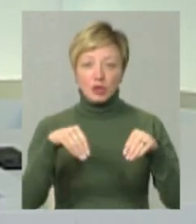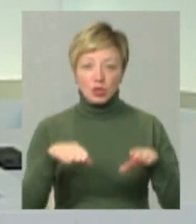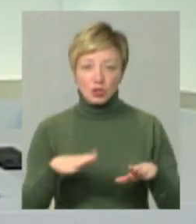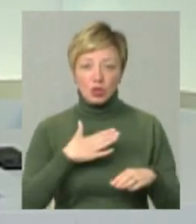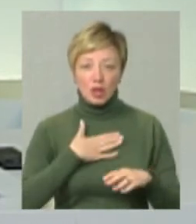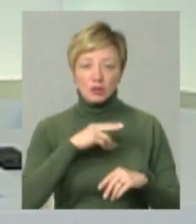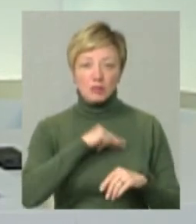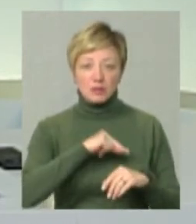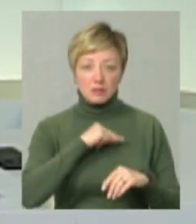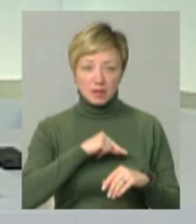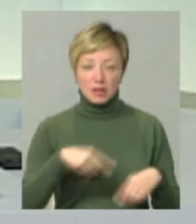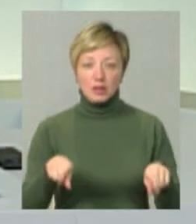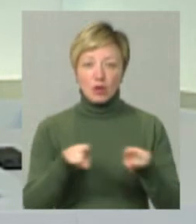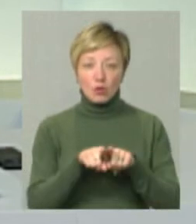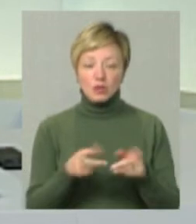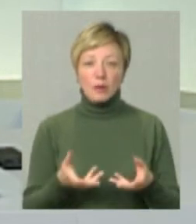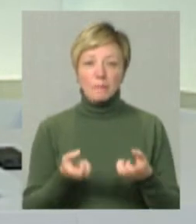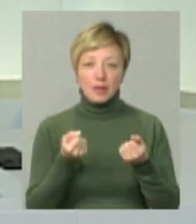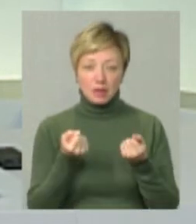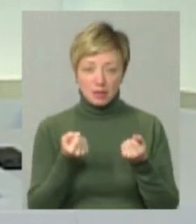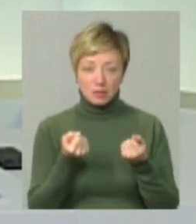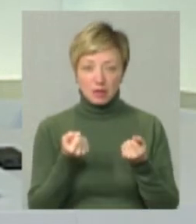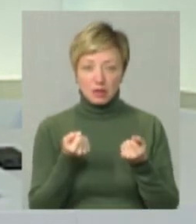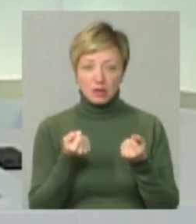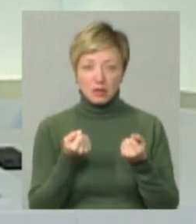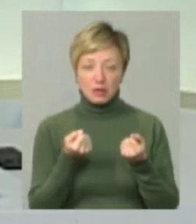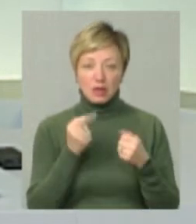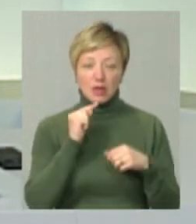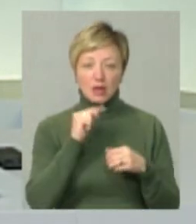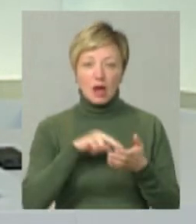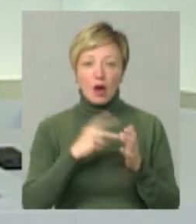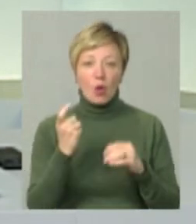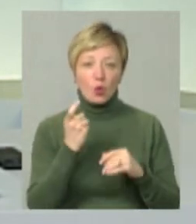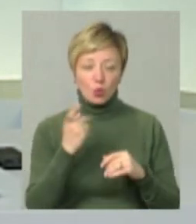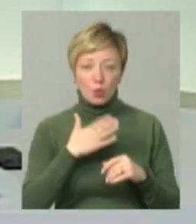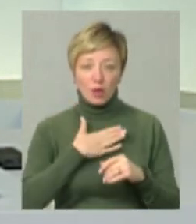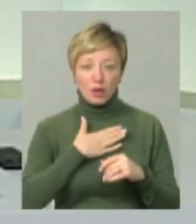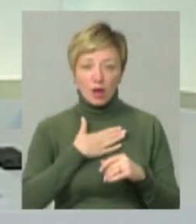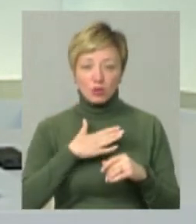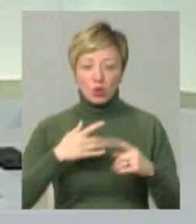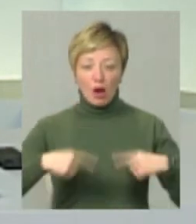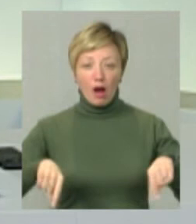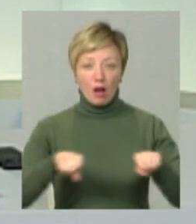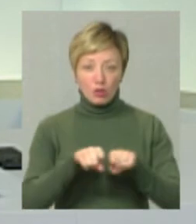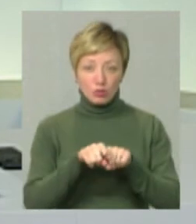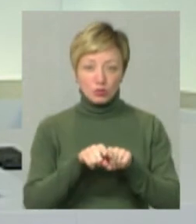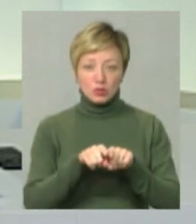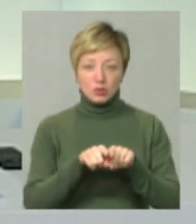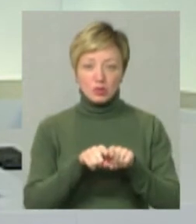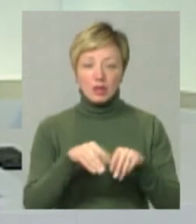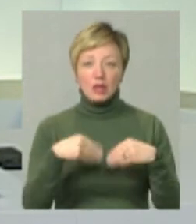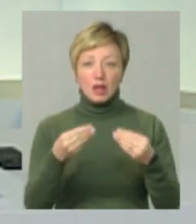рішення, що наші працівники також для підтримки економіки нашої галузі